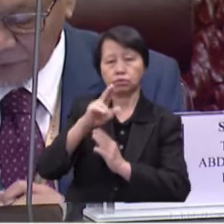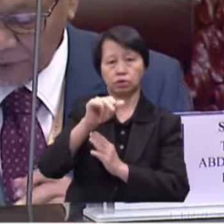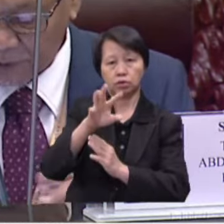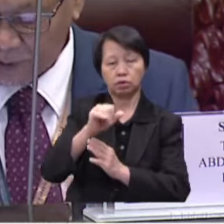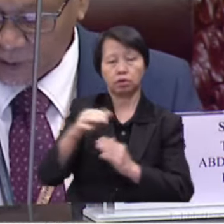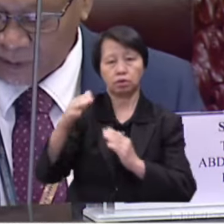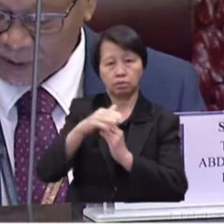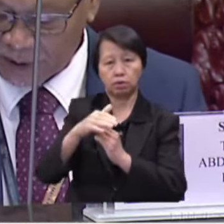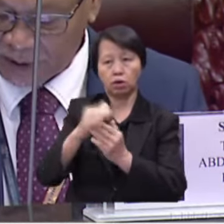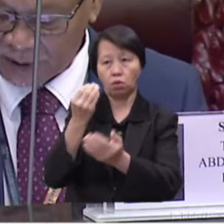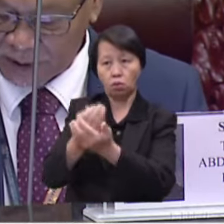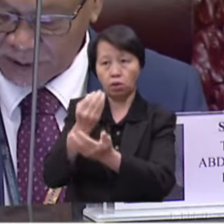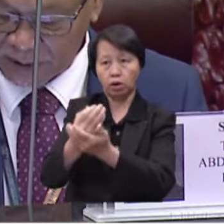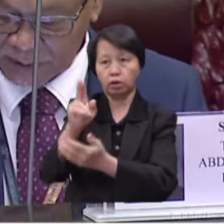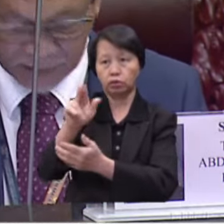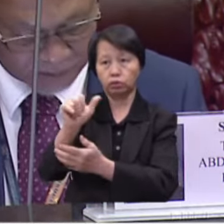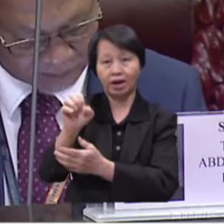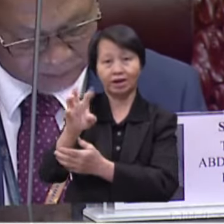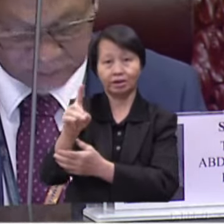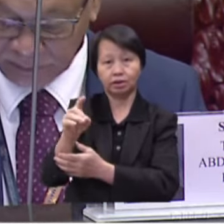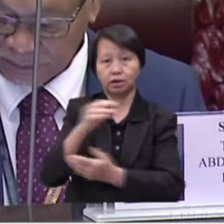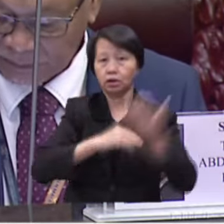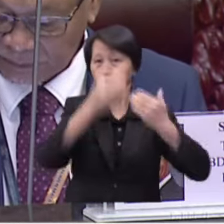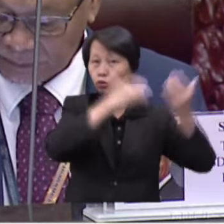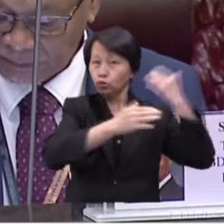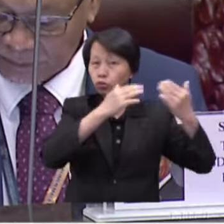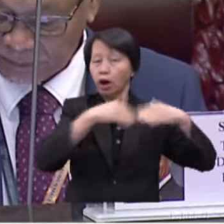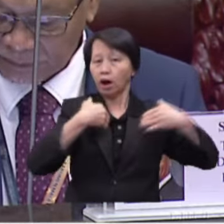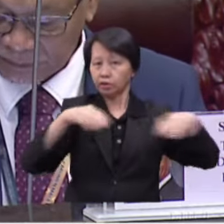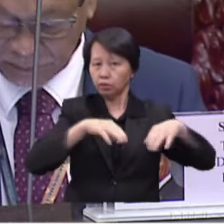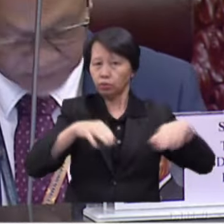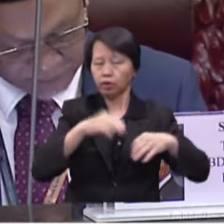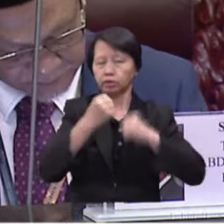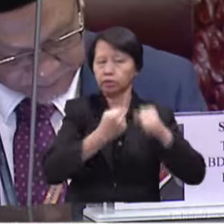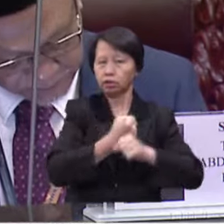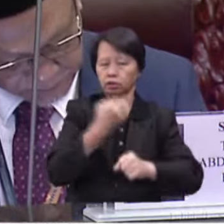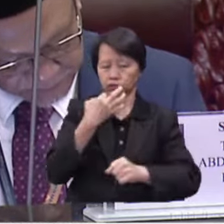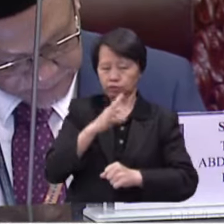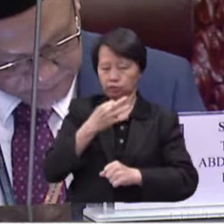USD seperti yang dilakukan pada tahun 1998